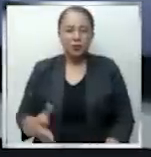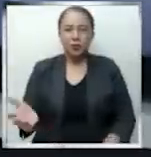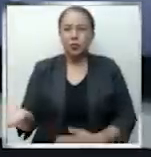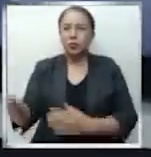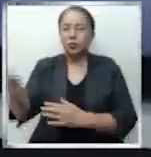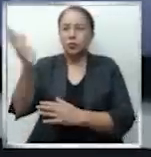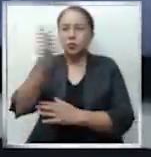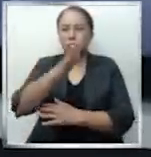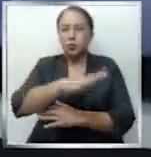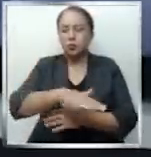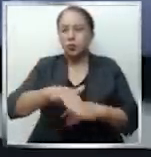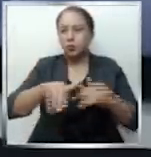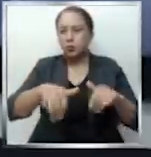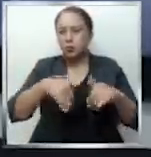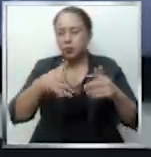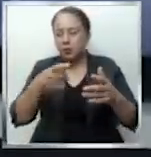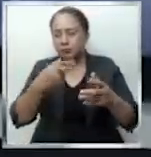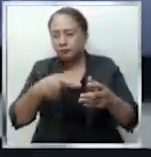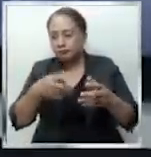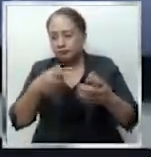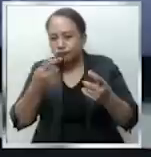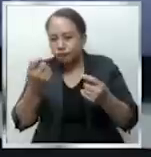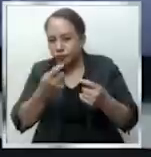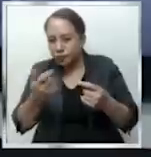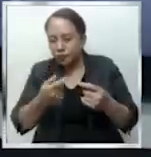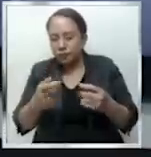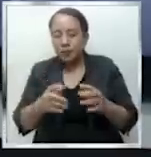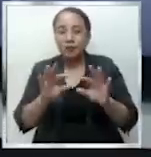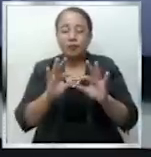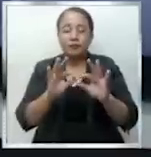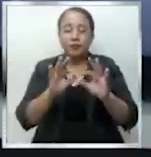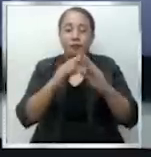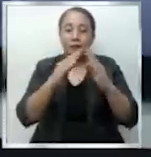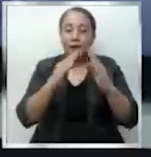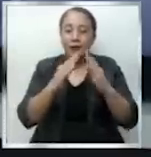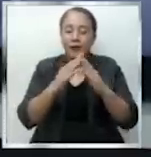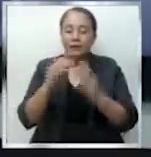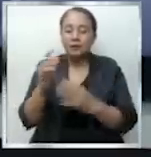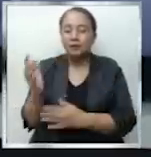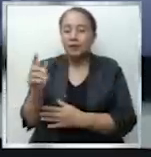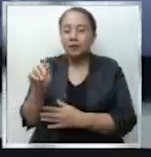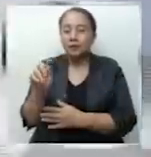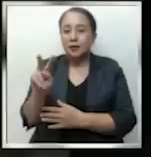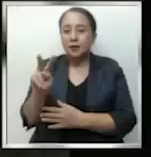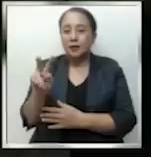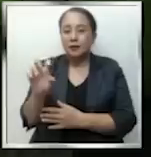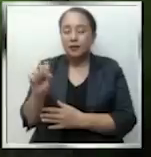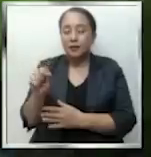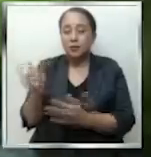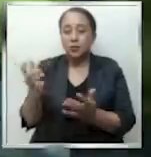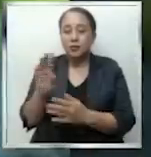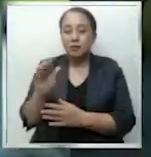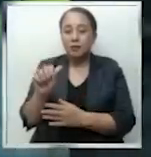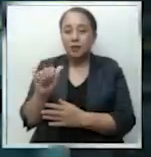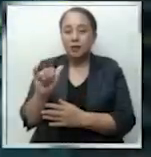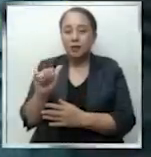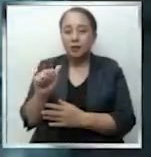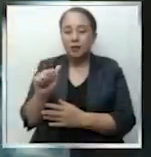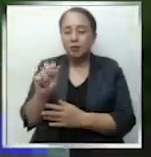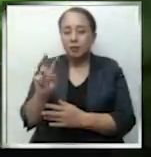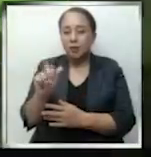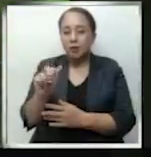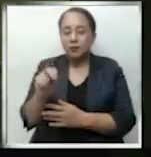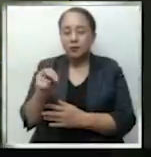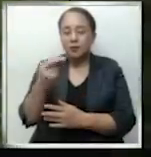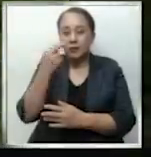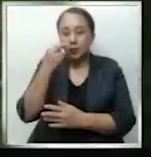ang paghalughog sa bahay ng mga Teves sa bayan ng Bayawan sa Negros Oriental. Sa kuha ng GMA Regional TV